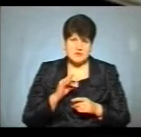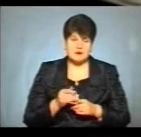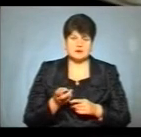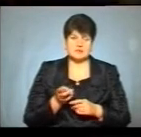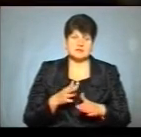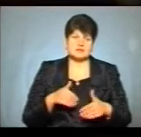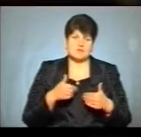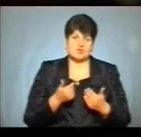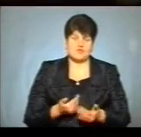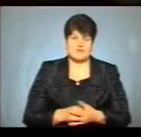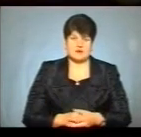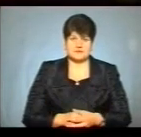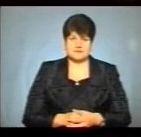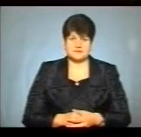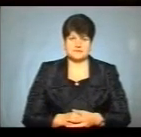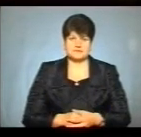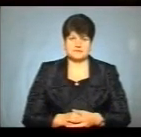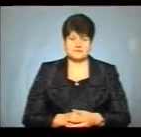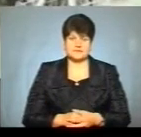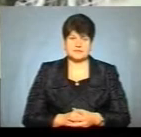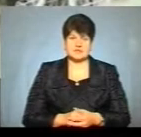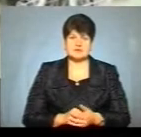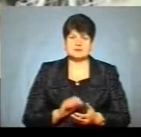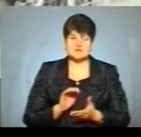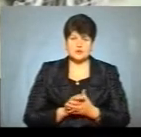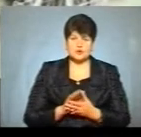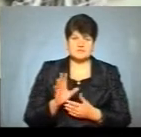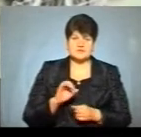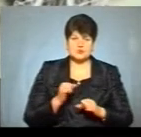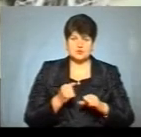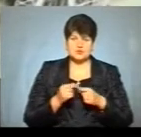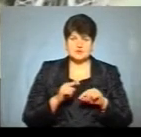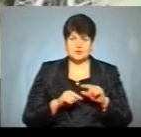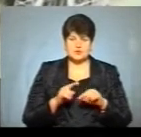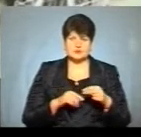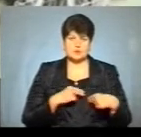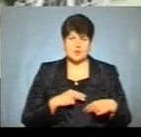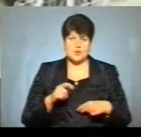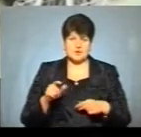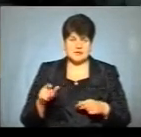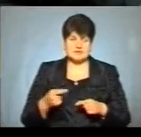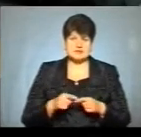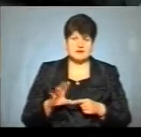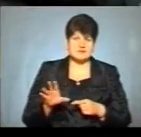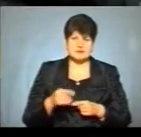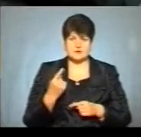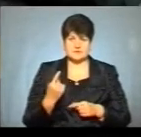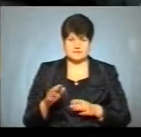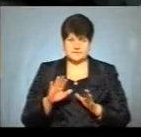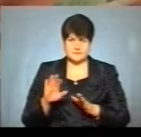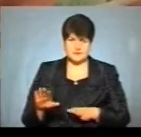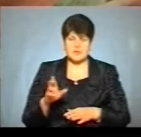радник. Знайомі, всі друзі, родичі і колеги, і так далі, це у нас одне джерело. Біржа